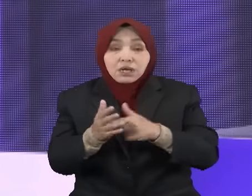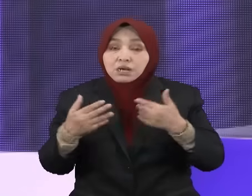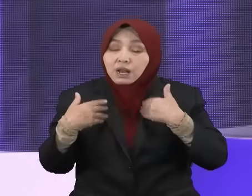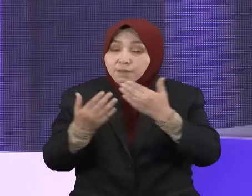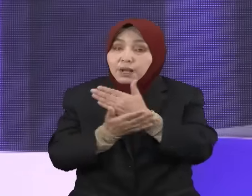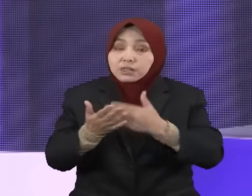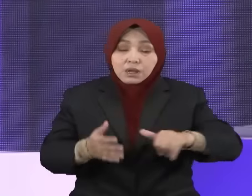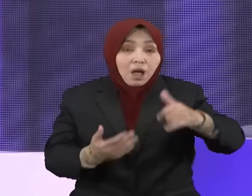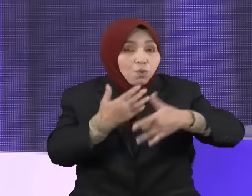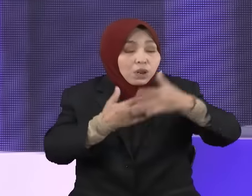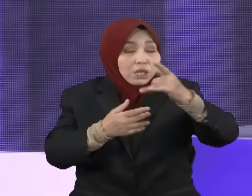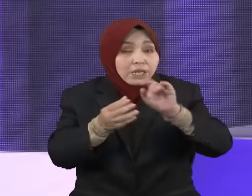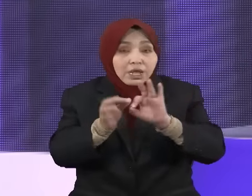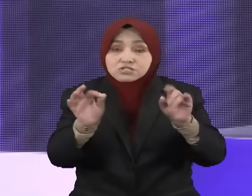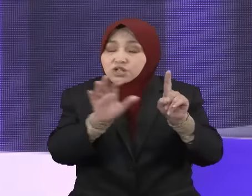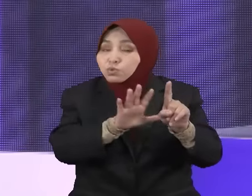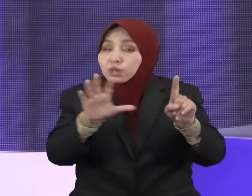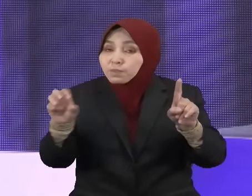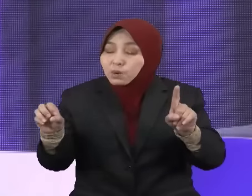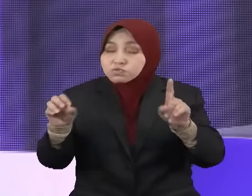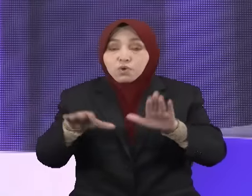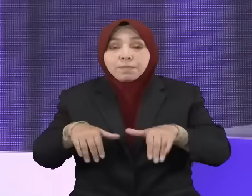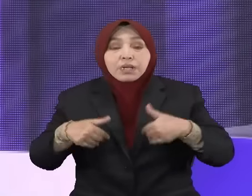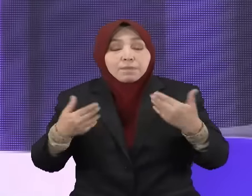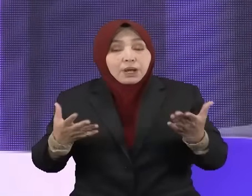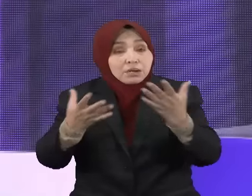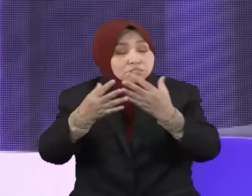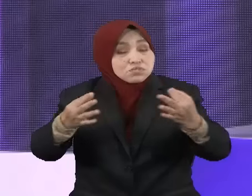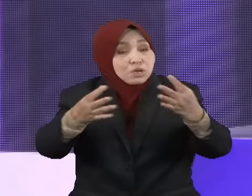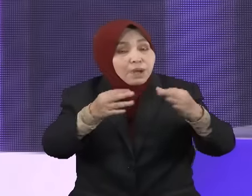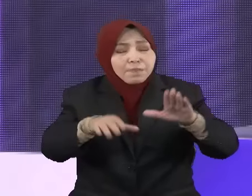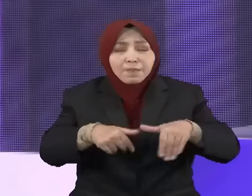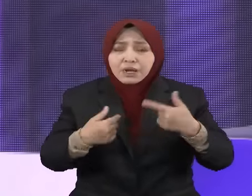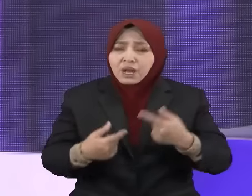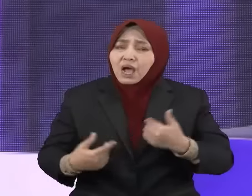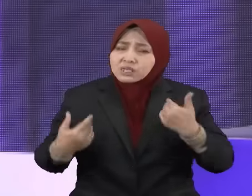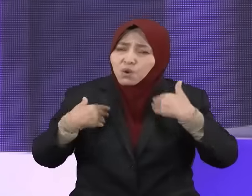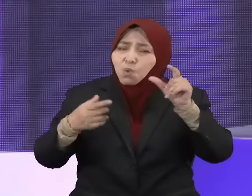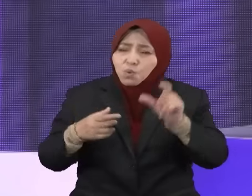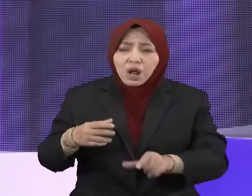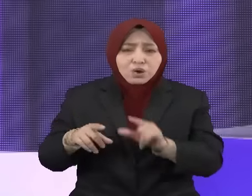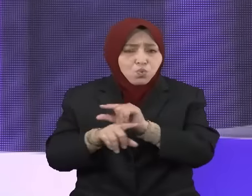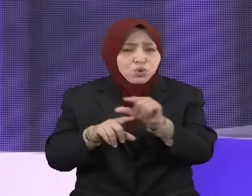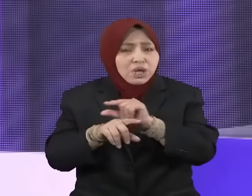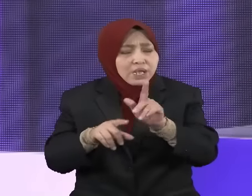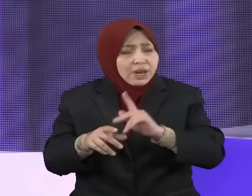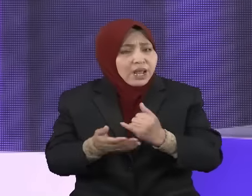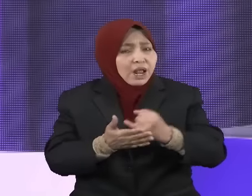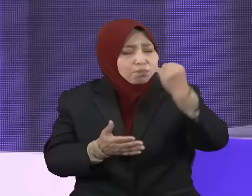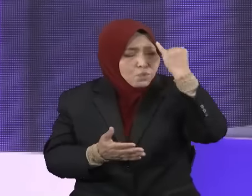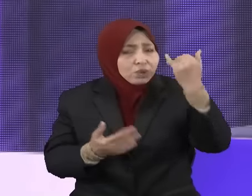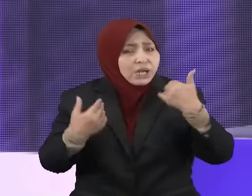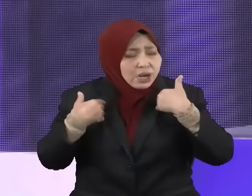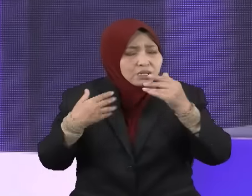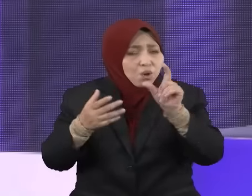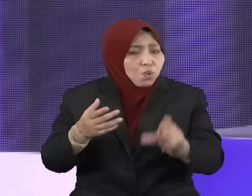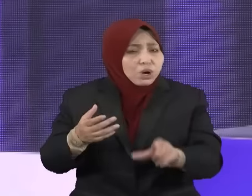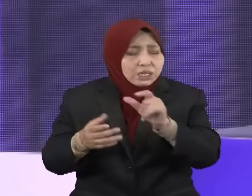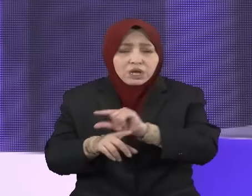awal ayat 150 bercerita tentang bagaimana dalam hidup saatnya ada orang yang dia gunakan ilmu dan ada orang